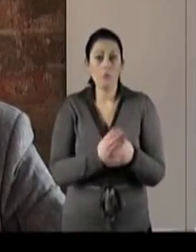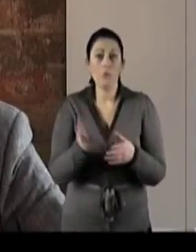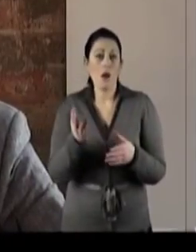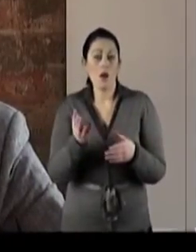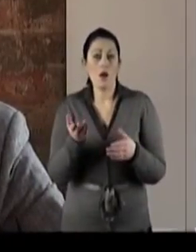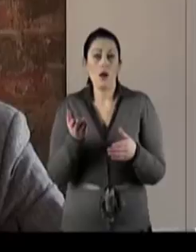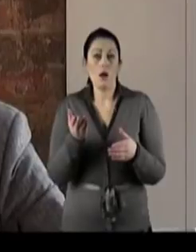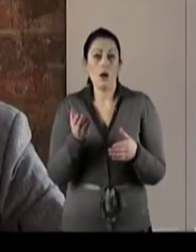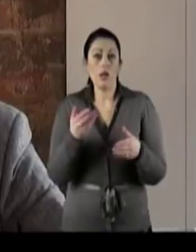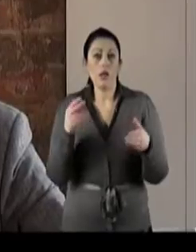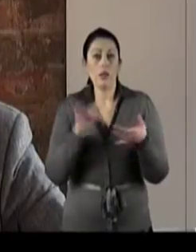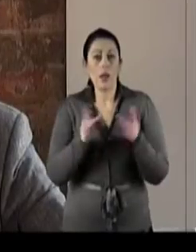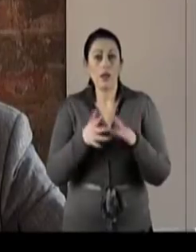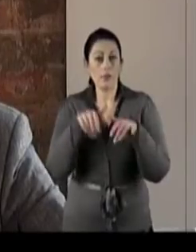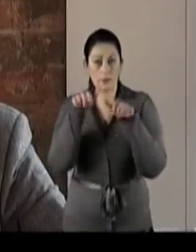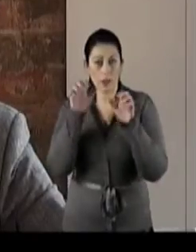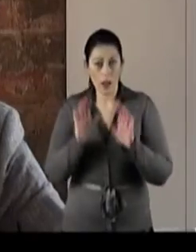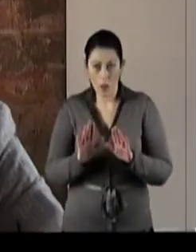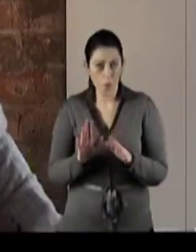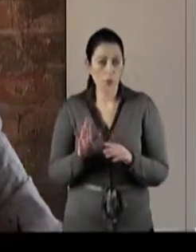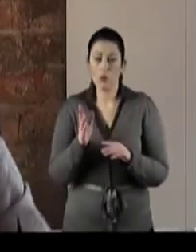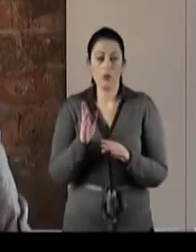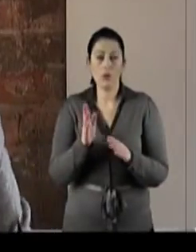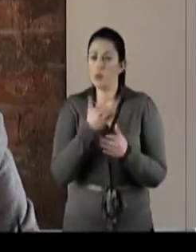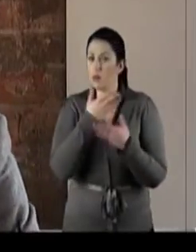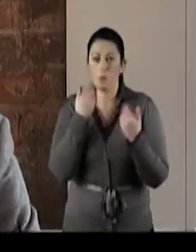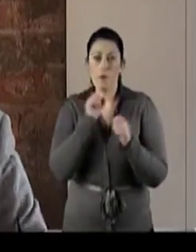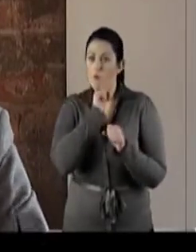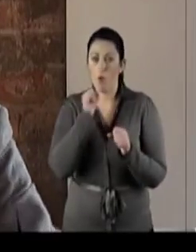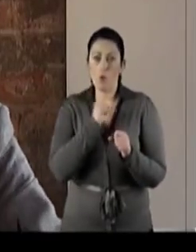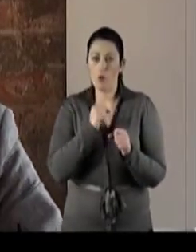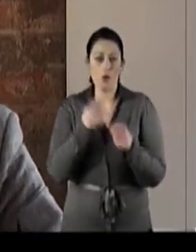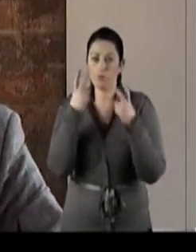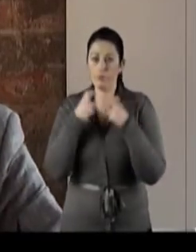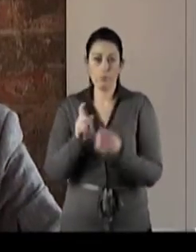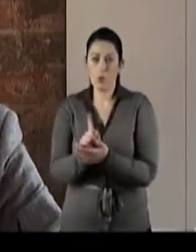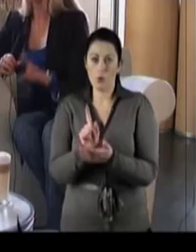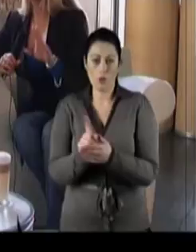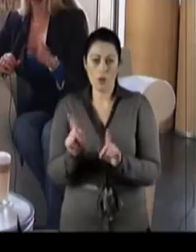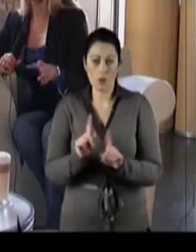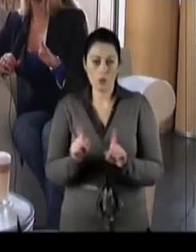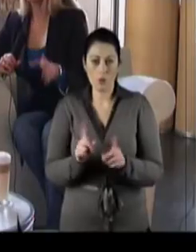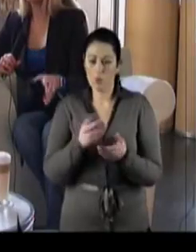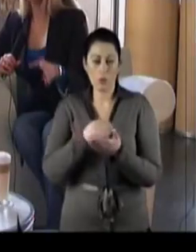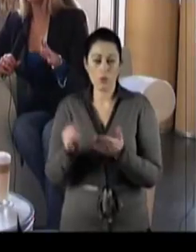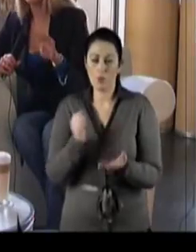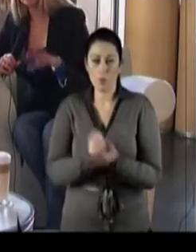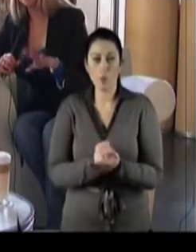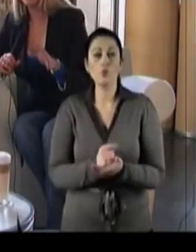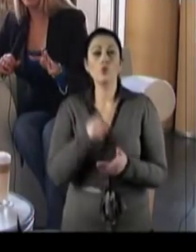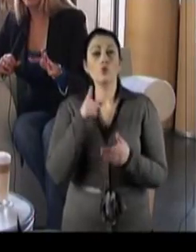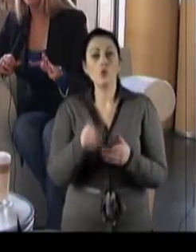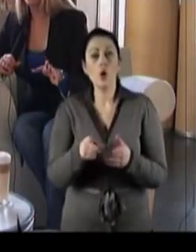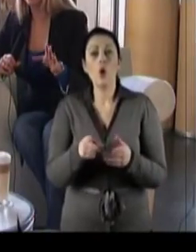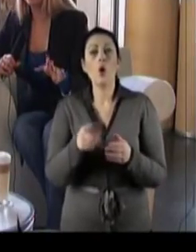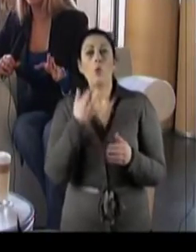się profesjonalnie zajmuje oczywiście handlem w internecie, to tu po naszej stronie nie ma żadnych obowiązków. Proszę Państwa, mówiliśmy tutaj o